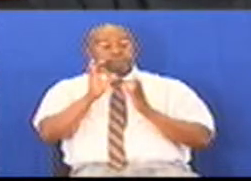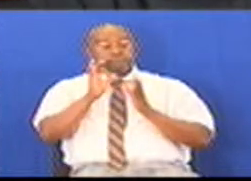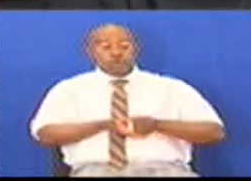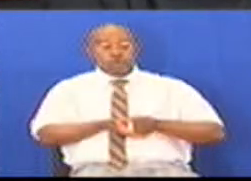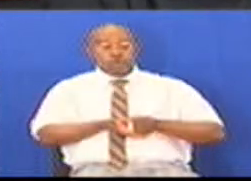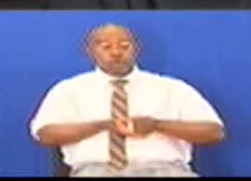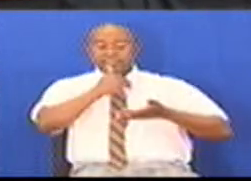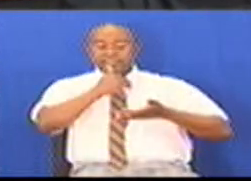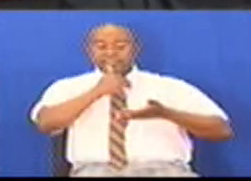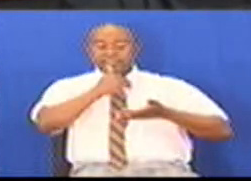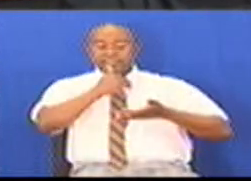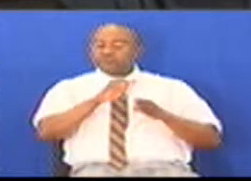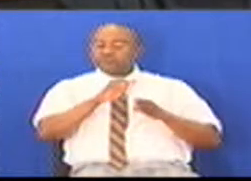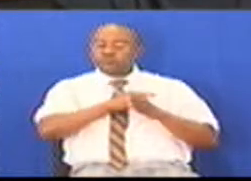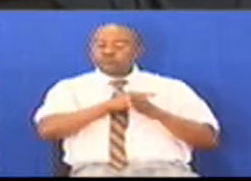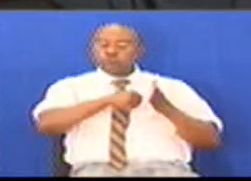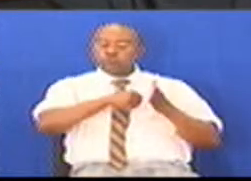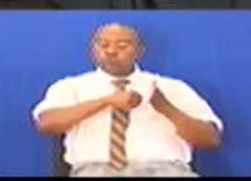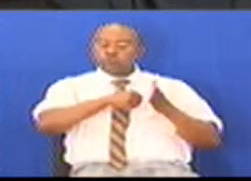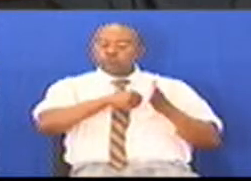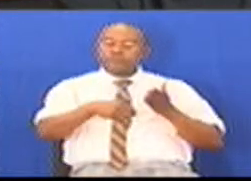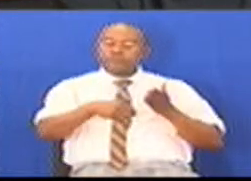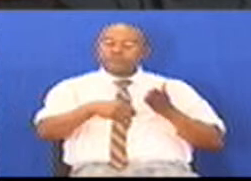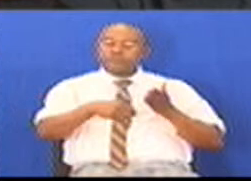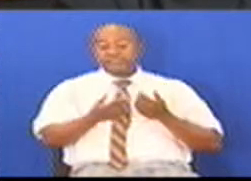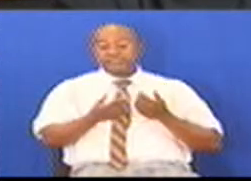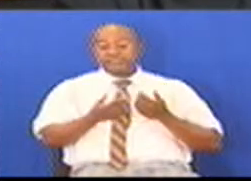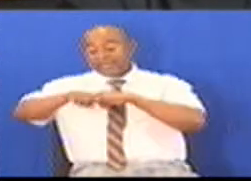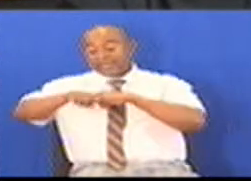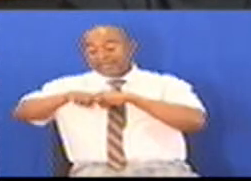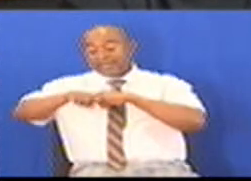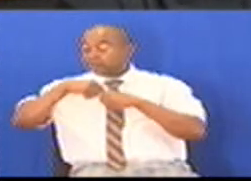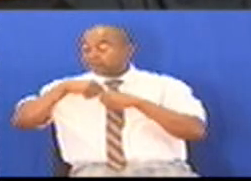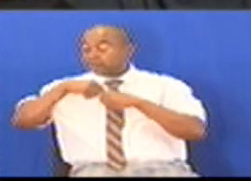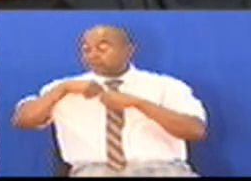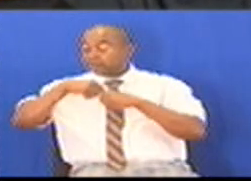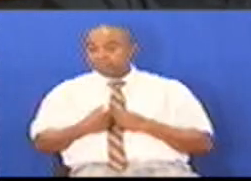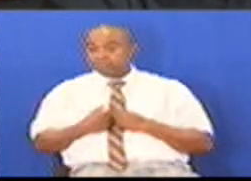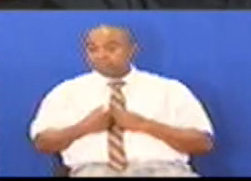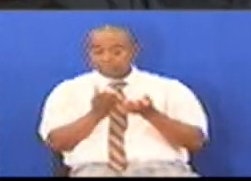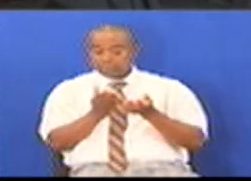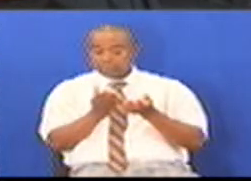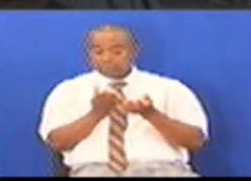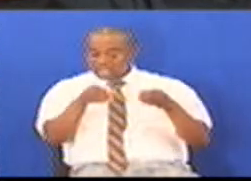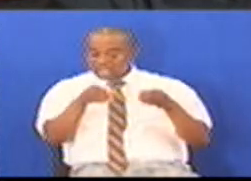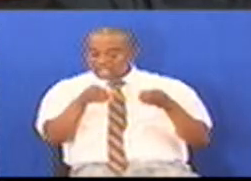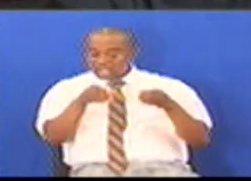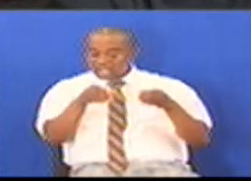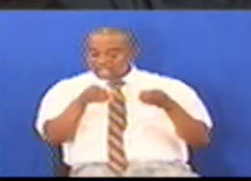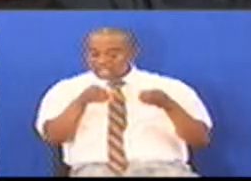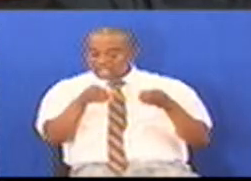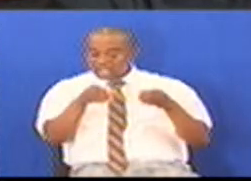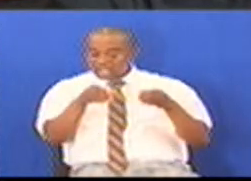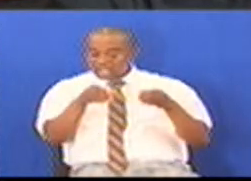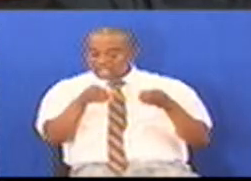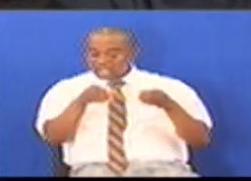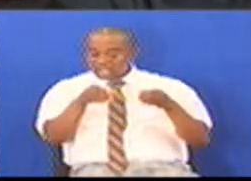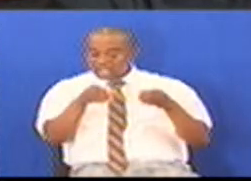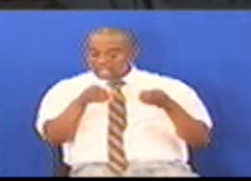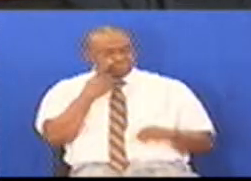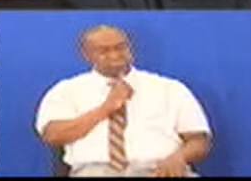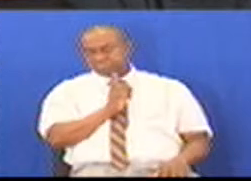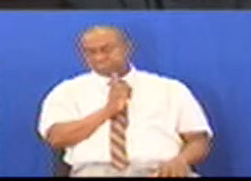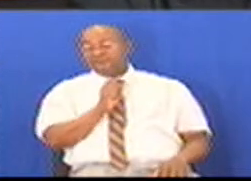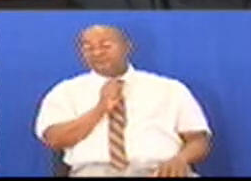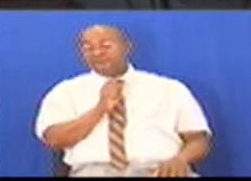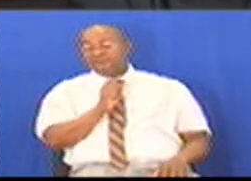sekta binafsi katika wakati huu mgumu. Hata hivyo, kamati haijavutiwa na masharti yaliyowekwa kanuni ya